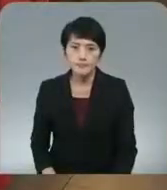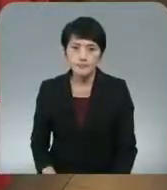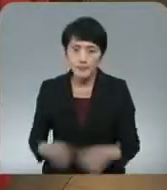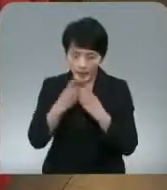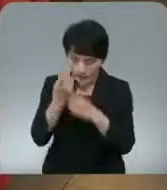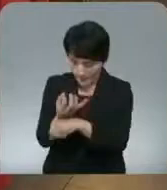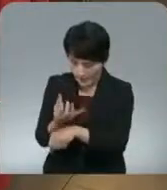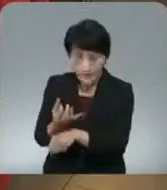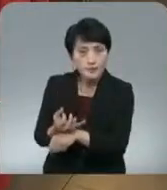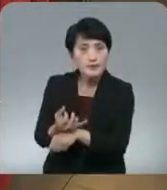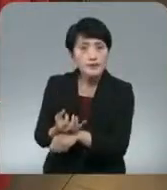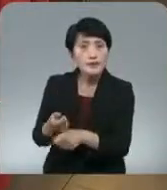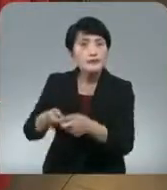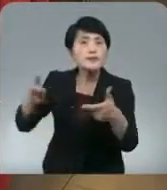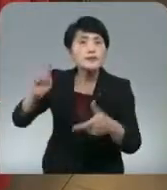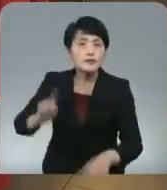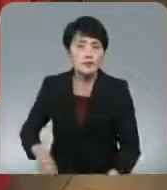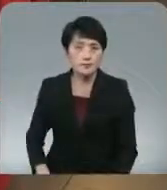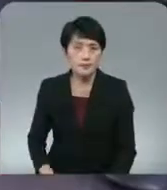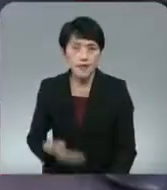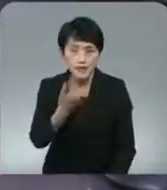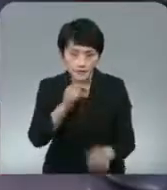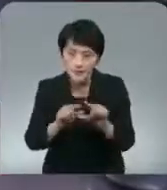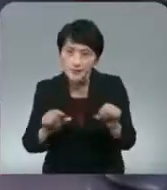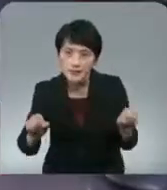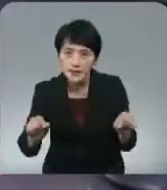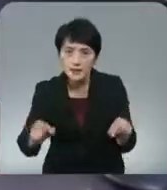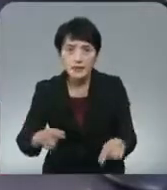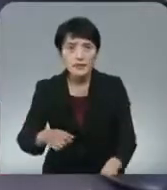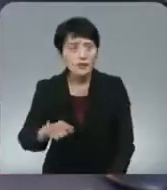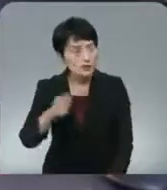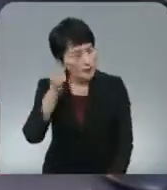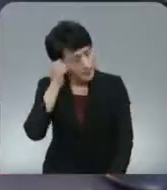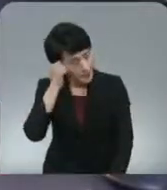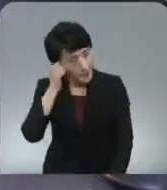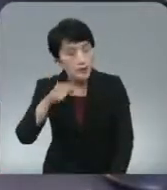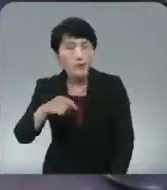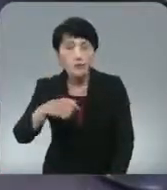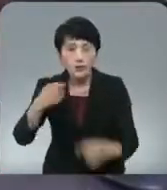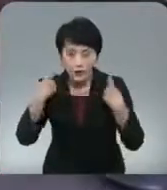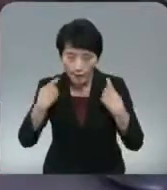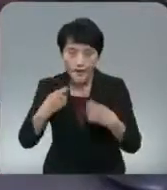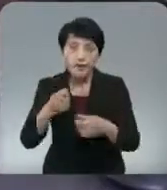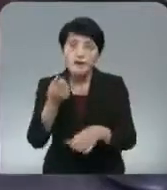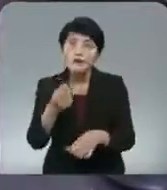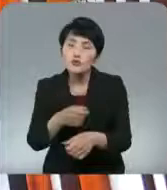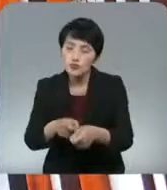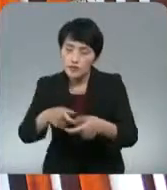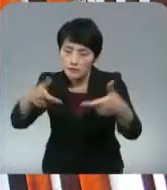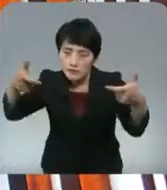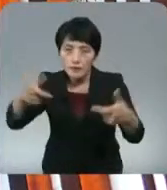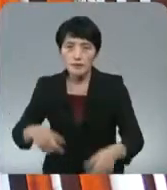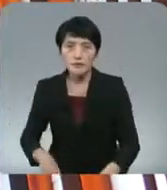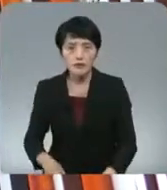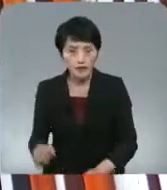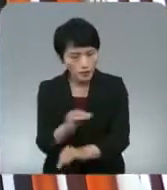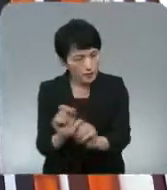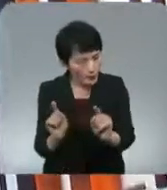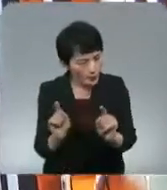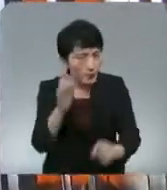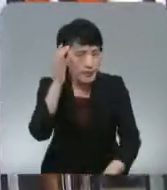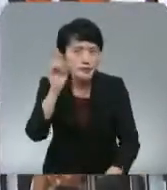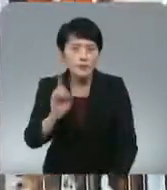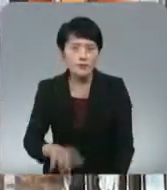вырос на 4 одну десятую процента в основном за счет поставок полупроводниковой продукции нефтехимической